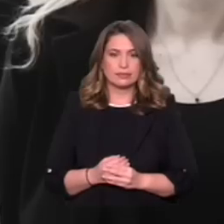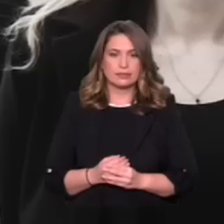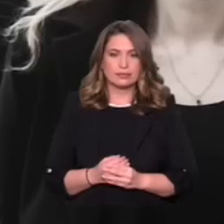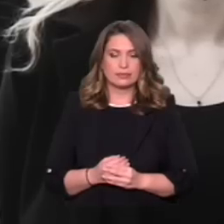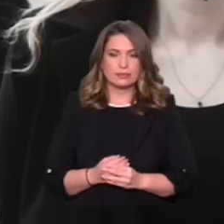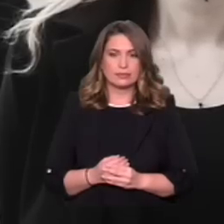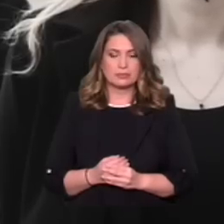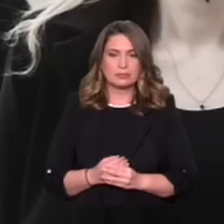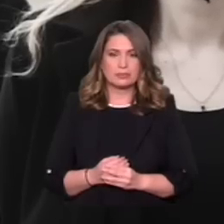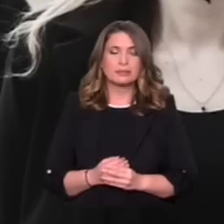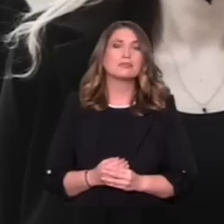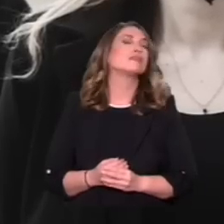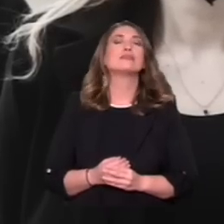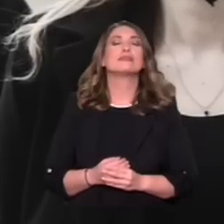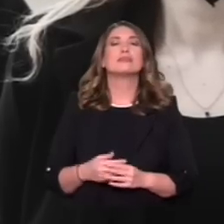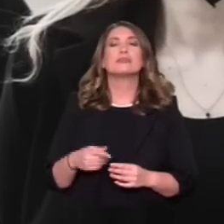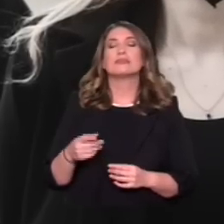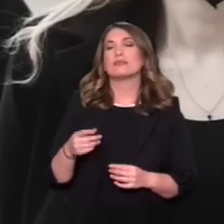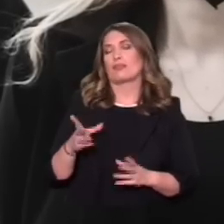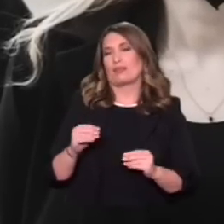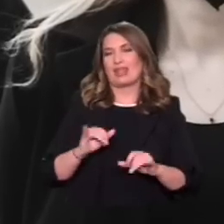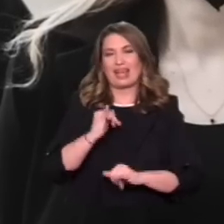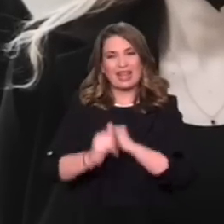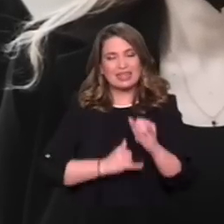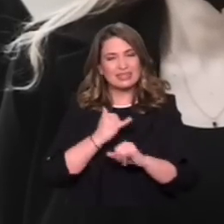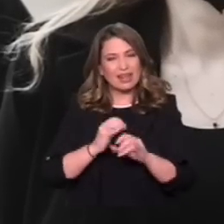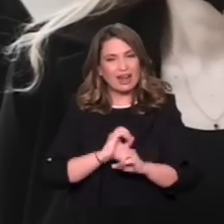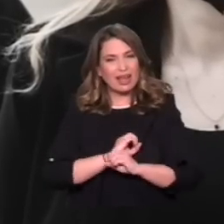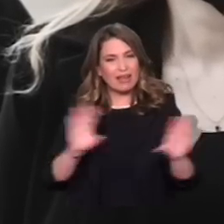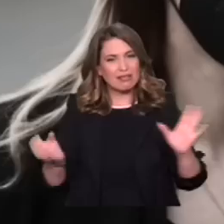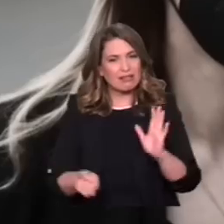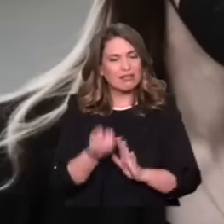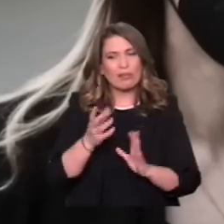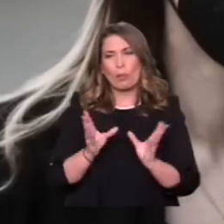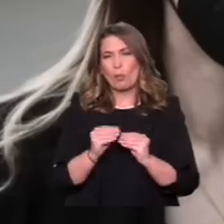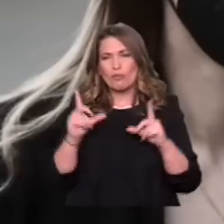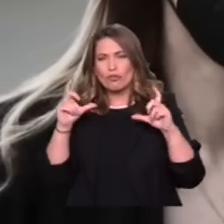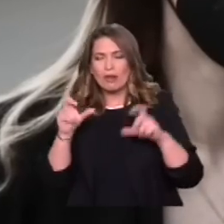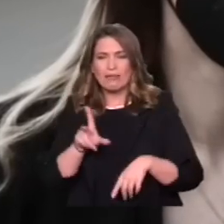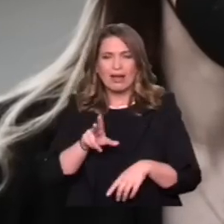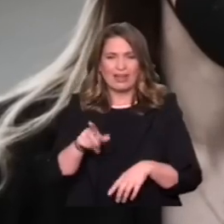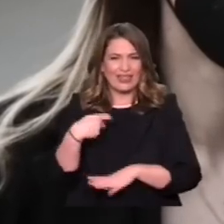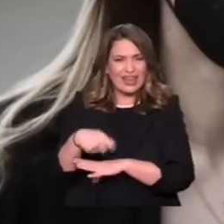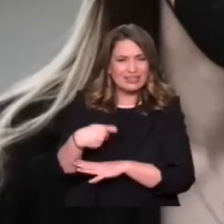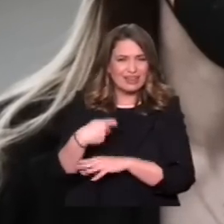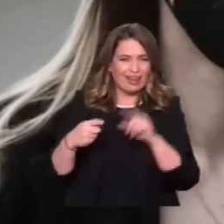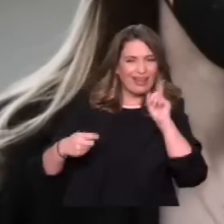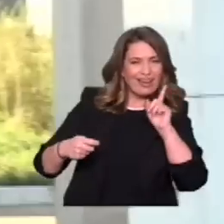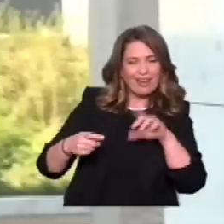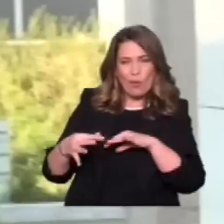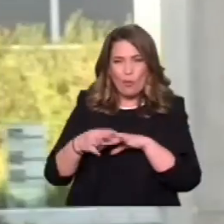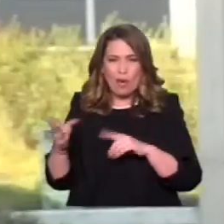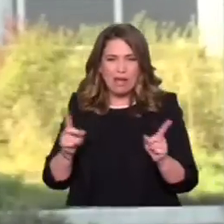Οι διαρροές και η δημοσιοποίηση φωτογραφιών στο διαδίκτυο της 34χρονης και του πρώην συζύγου της μέσα από τα δικαστήρια κατά τη διάρκεια της